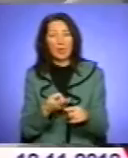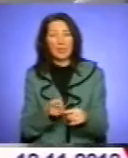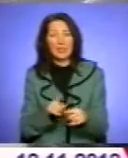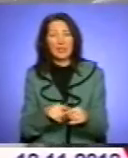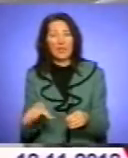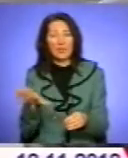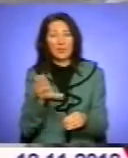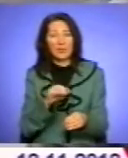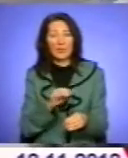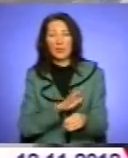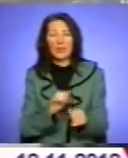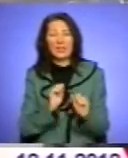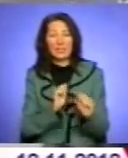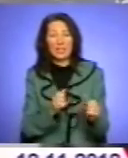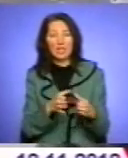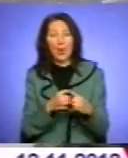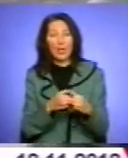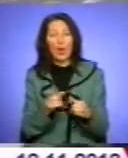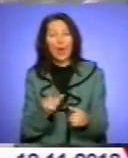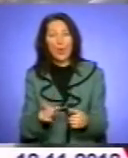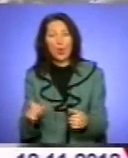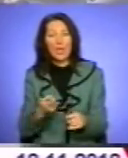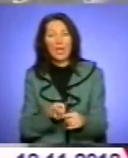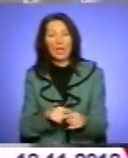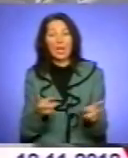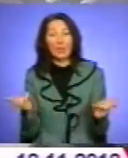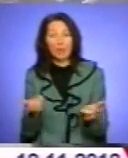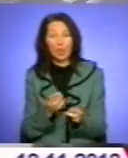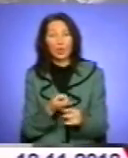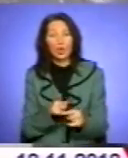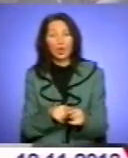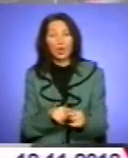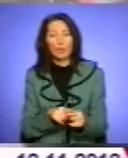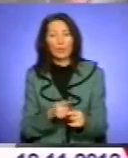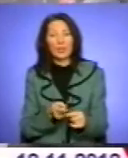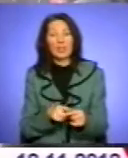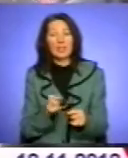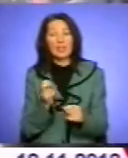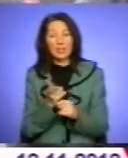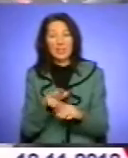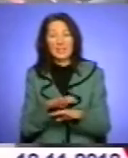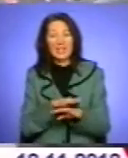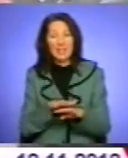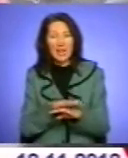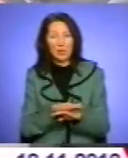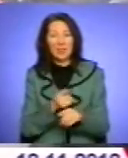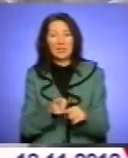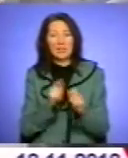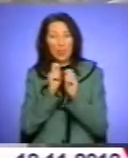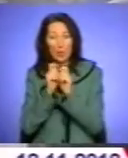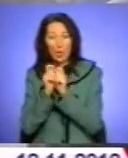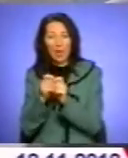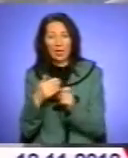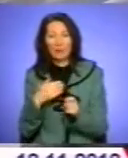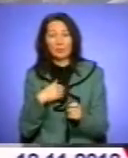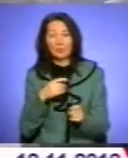всім незахищеним категоріям людей, які потребують цього. І це 12-та ярмарка, і вона і ці подарки не пророчувалися,